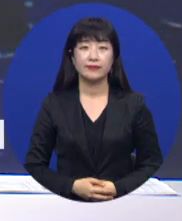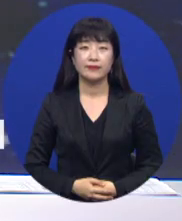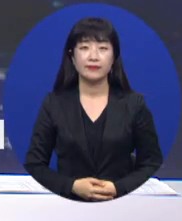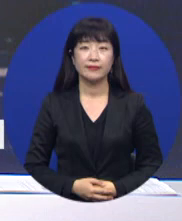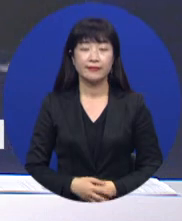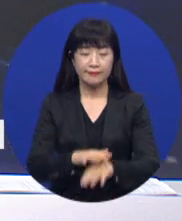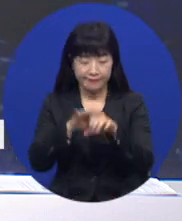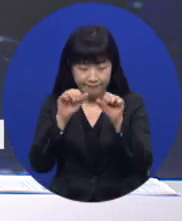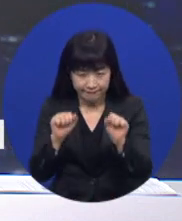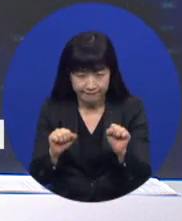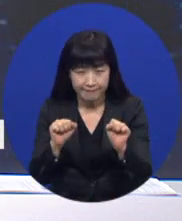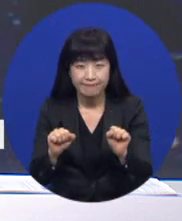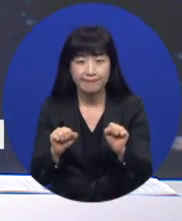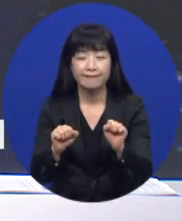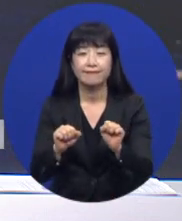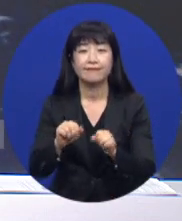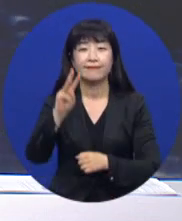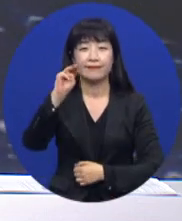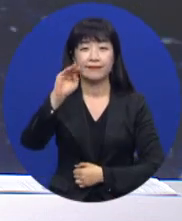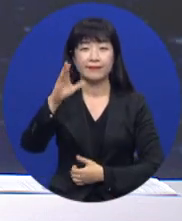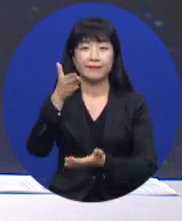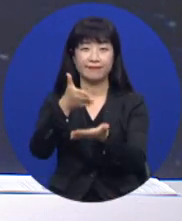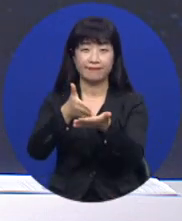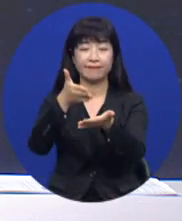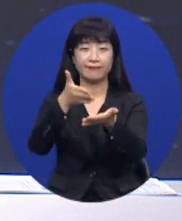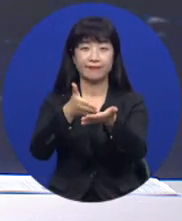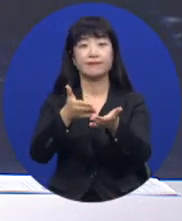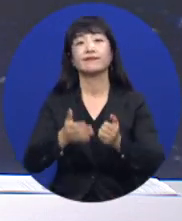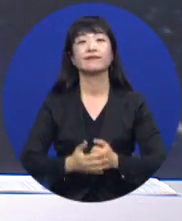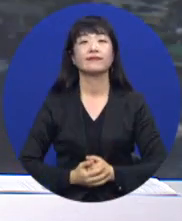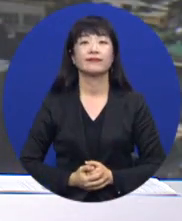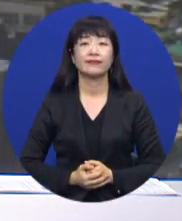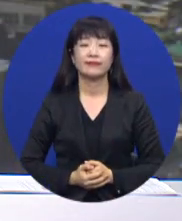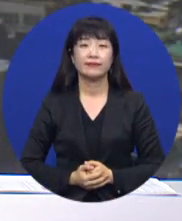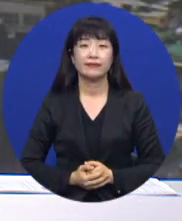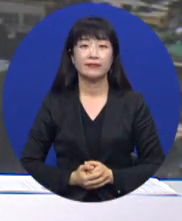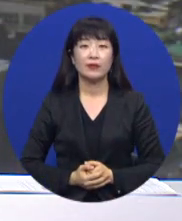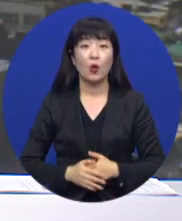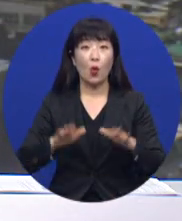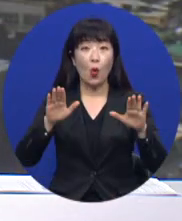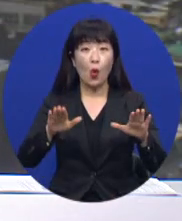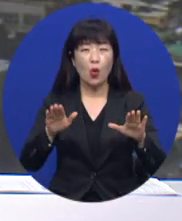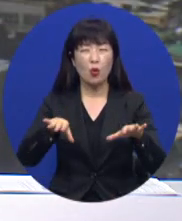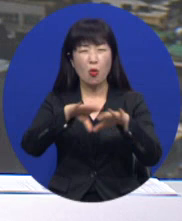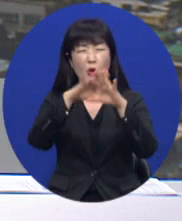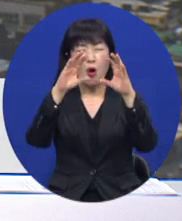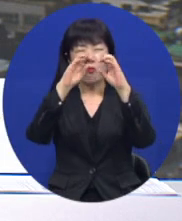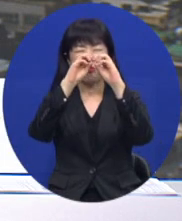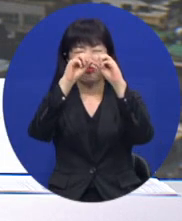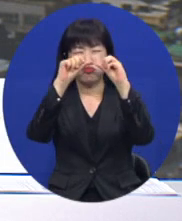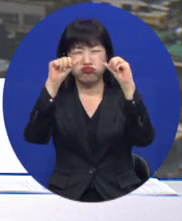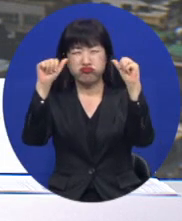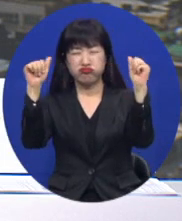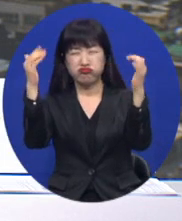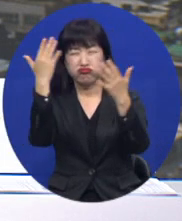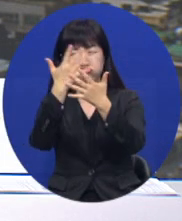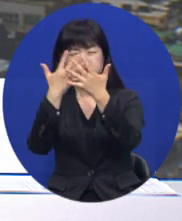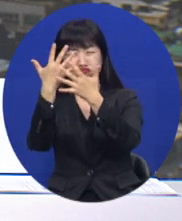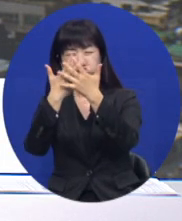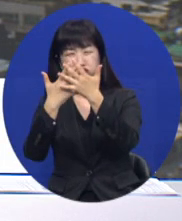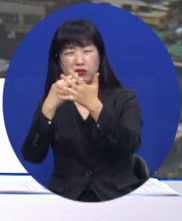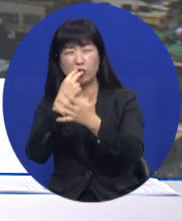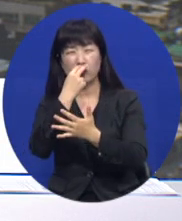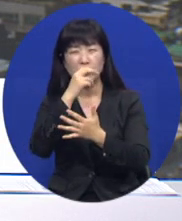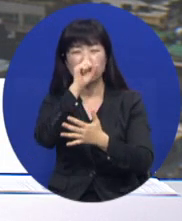최 청자 여러분 안녕하십니까 뉴스데스크 제 줍니다 오늘 온통 뿌연 하늘에 공기도 탁해